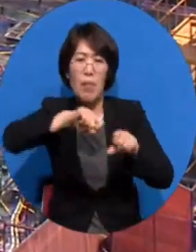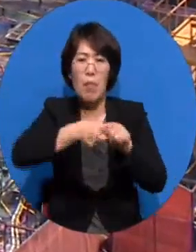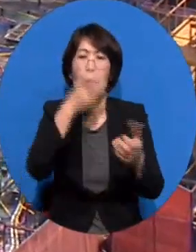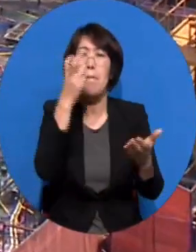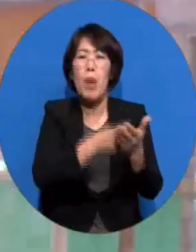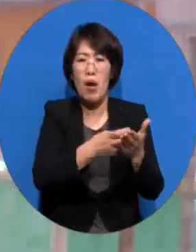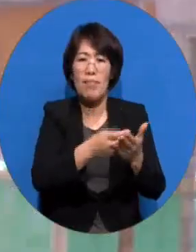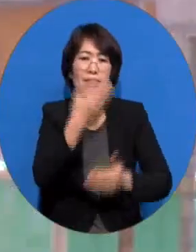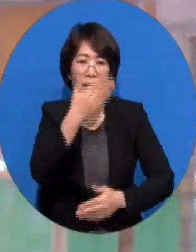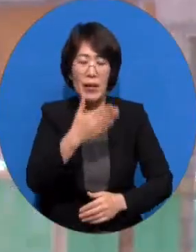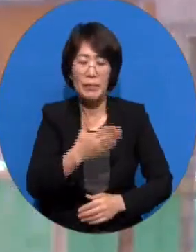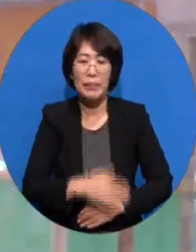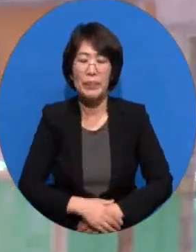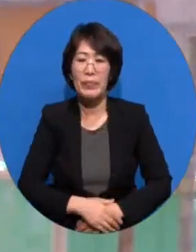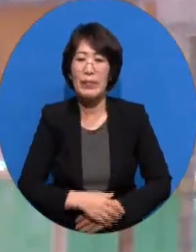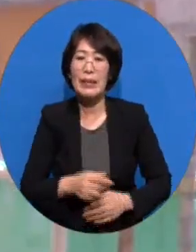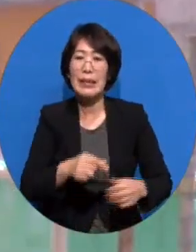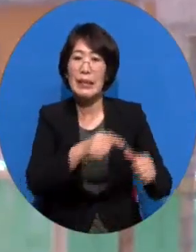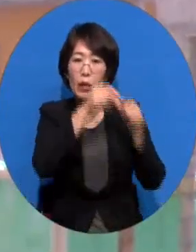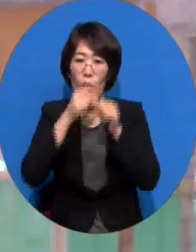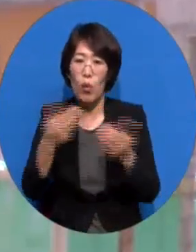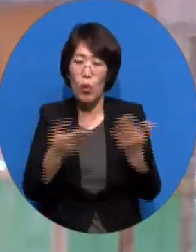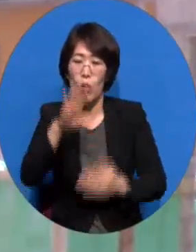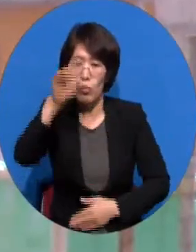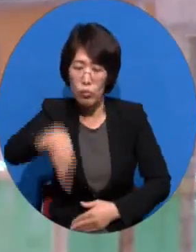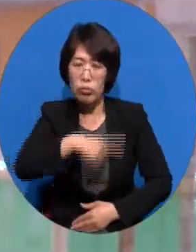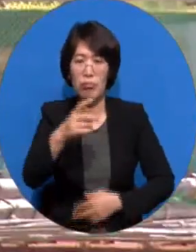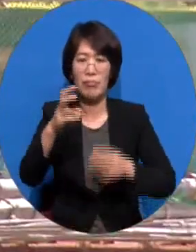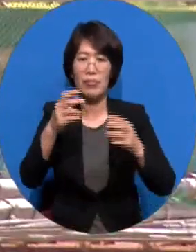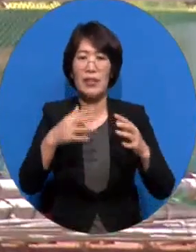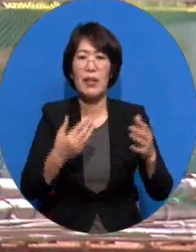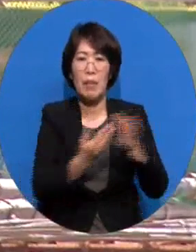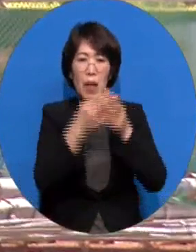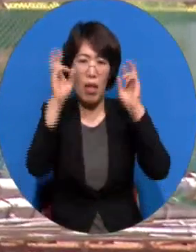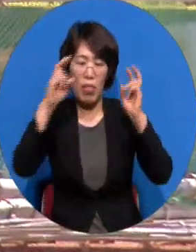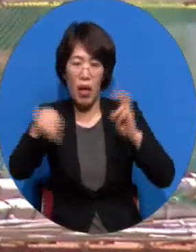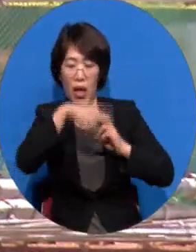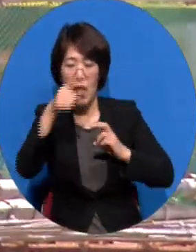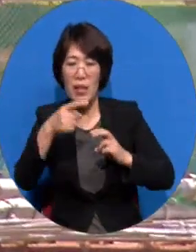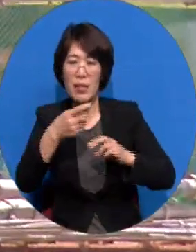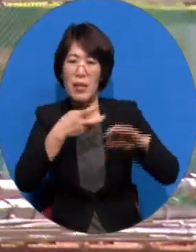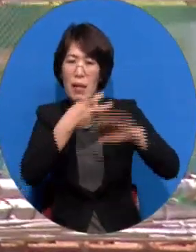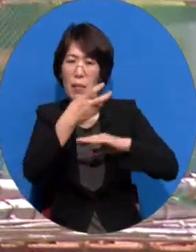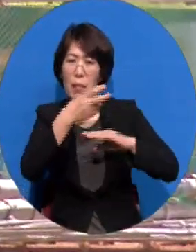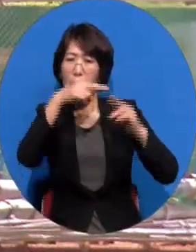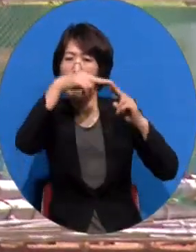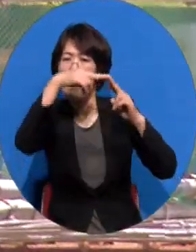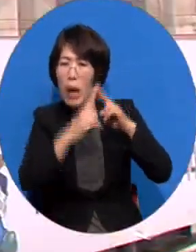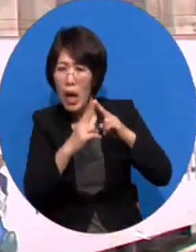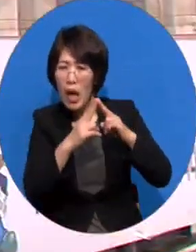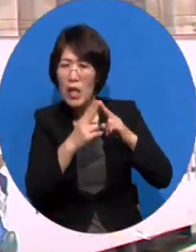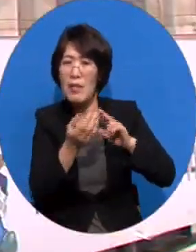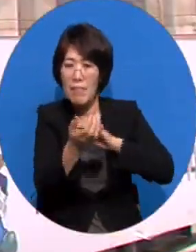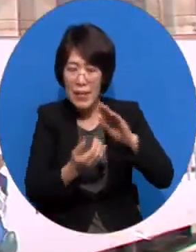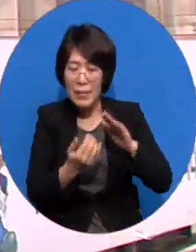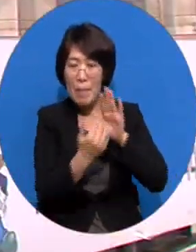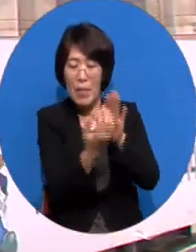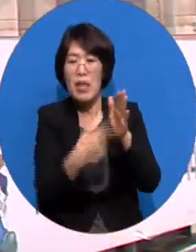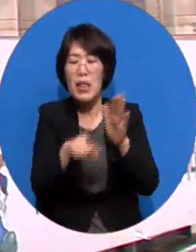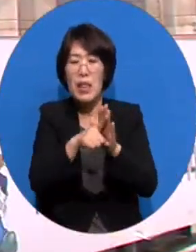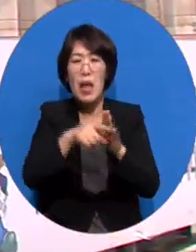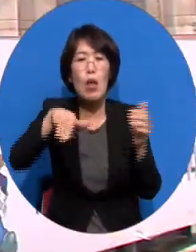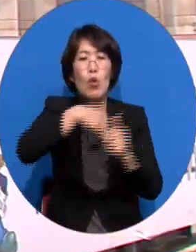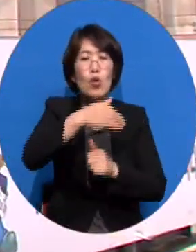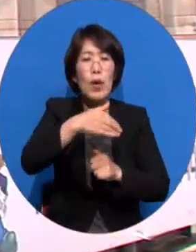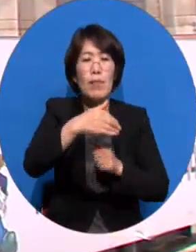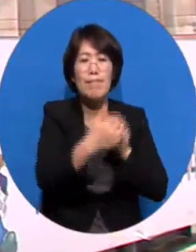대상입니다. 고용노동부는 사고 사업장인 건설업체 측이 펌프카 작업대가 넘어질 우려를 대비해 접근 금지